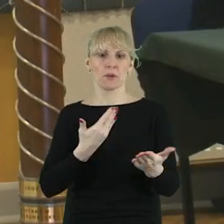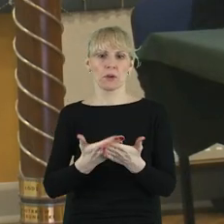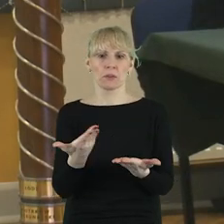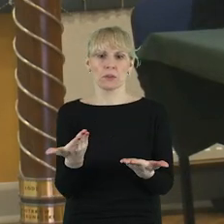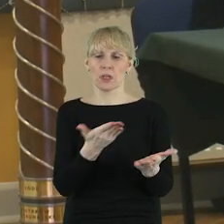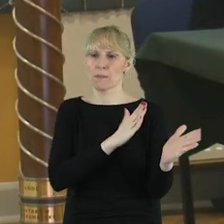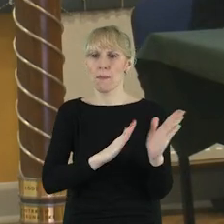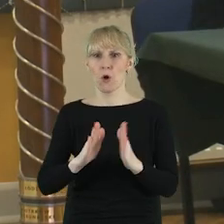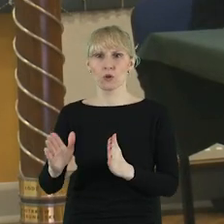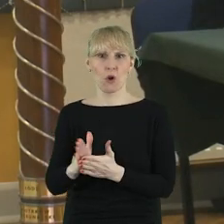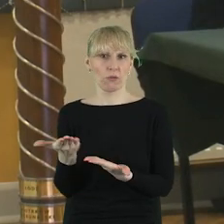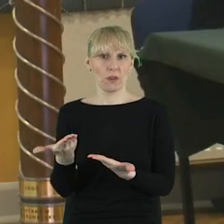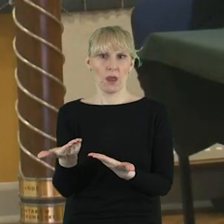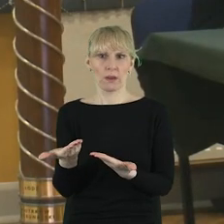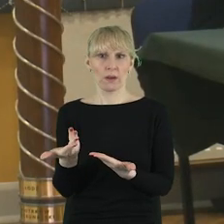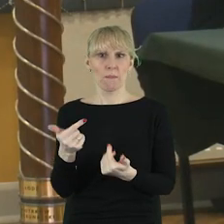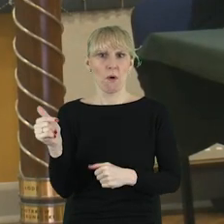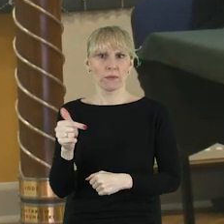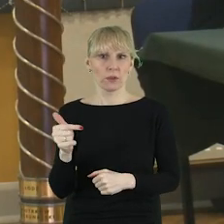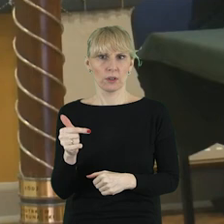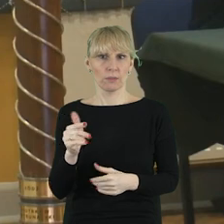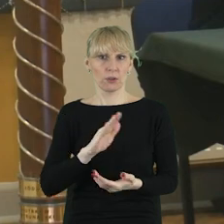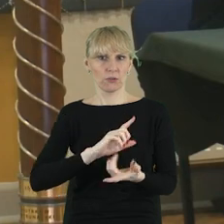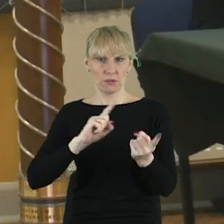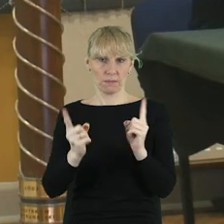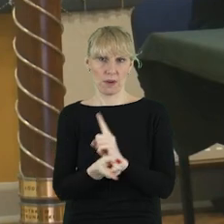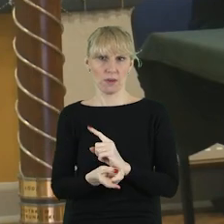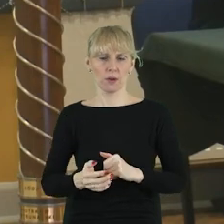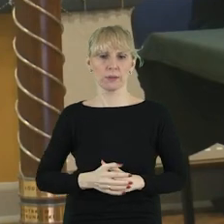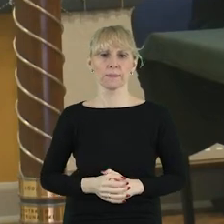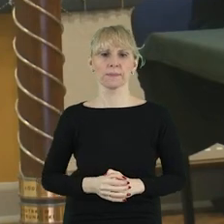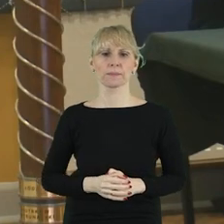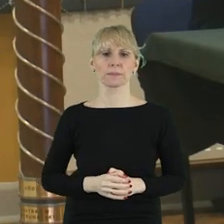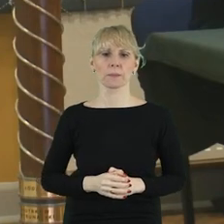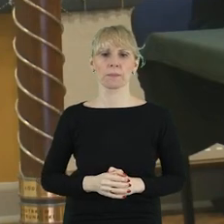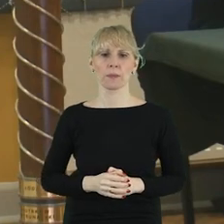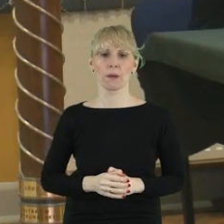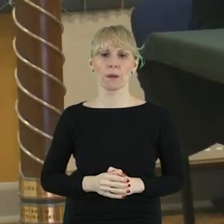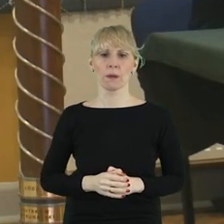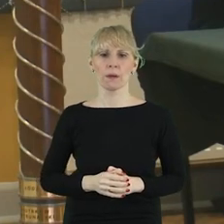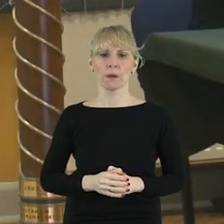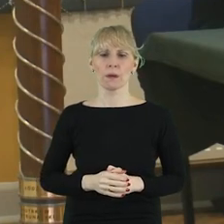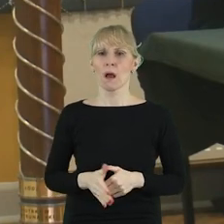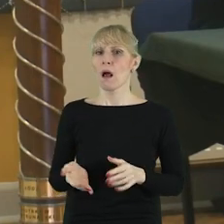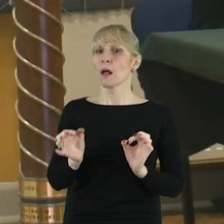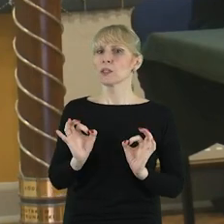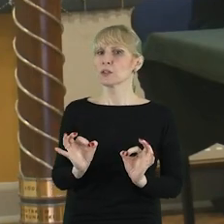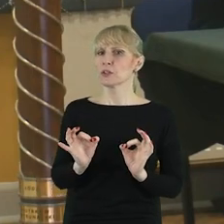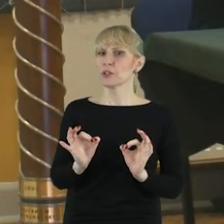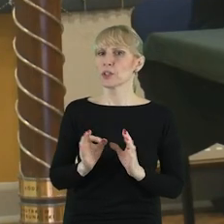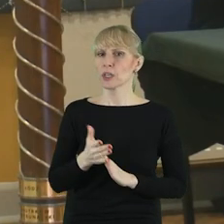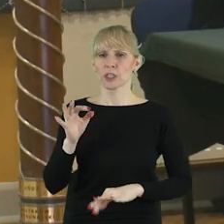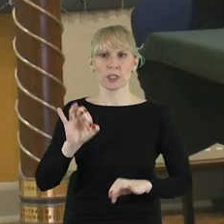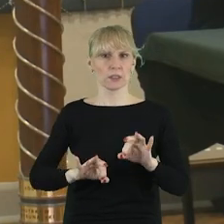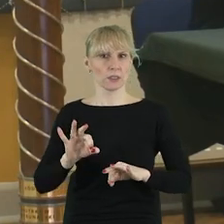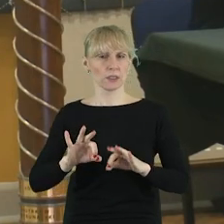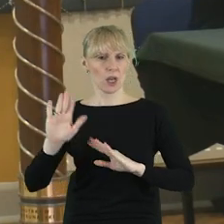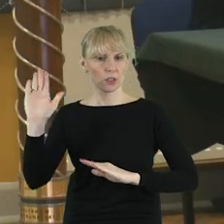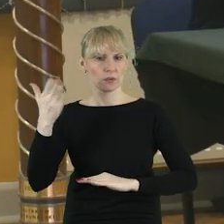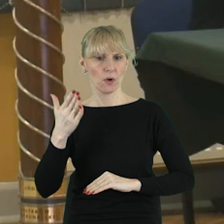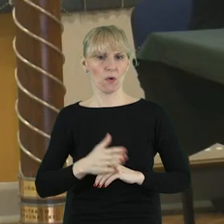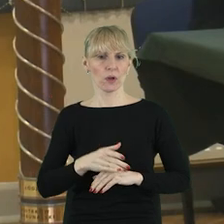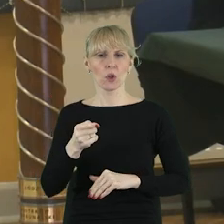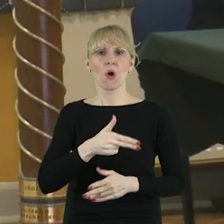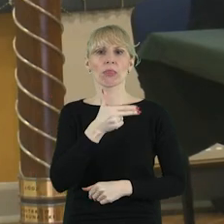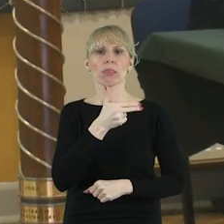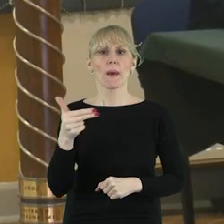sprawy formalne. Natomiast dzisiejsza sesja jest zwołana ze względu na wagę tematów, które chcemy poruszyć. I w tej dyskusji